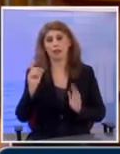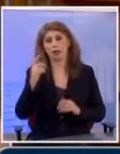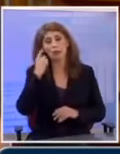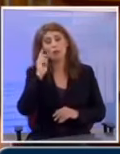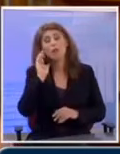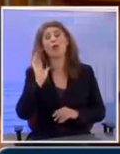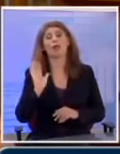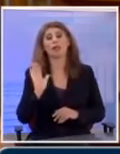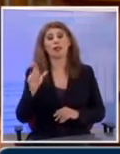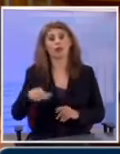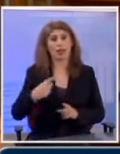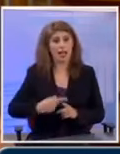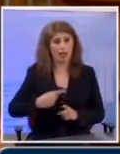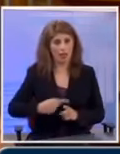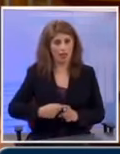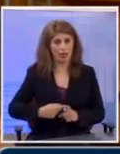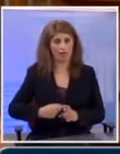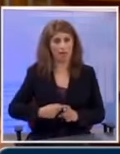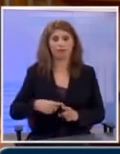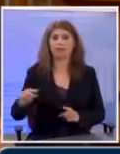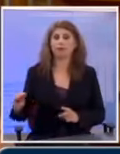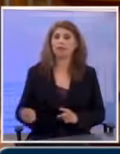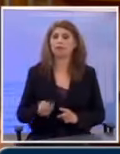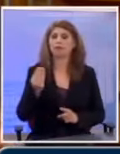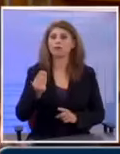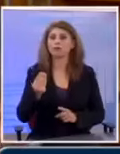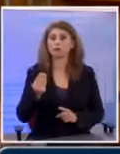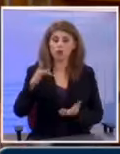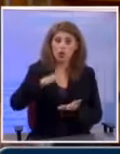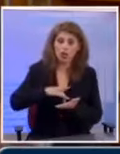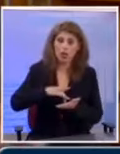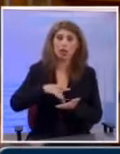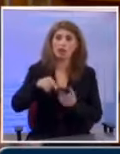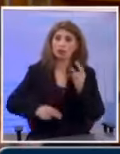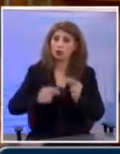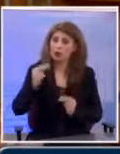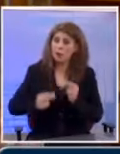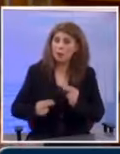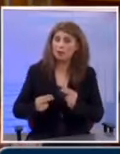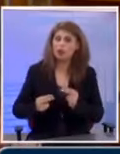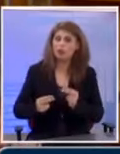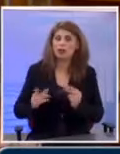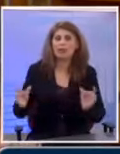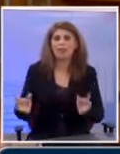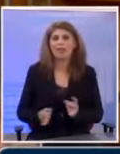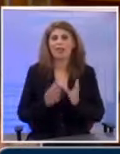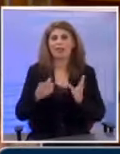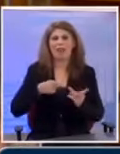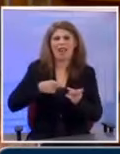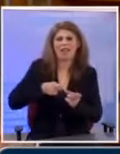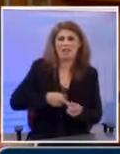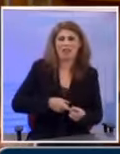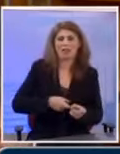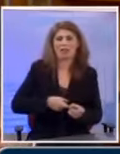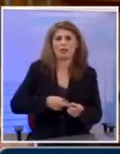που δεν γνωρίζει ότι η Ελλάδα βρέθηκε στο μάτι του κυκλώνα και έτυχε μιας εκβιαστικής